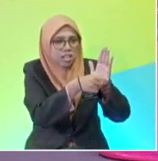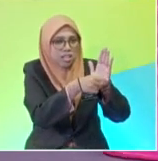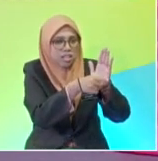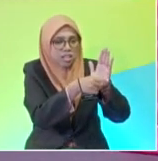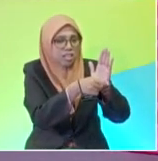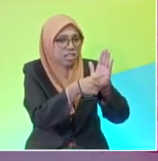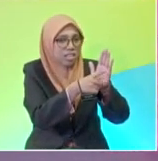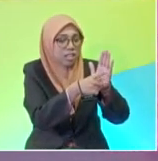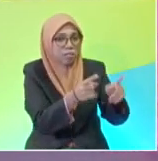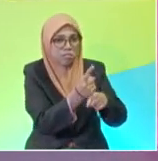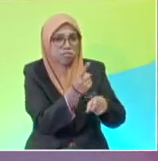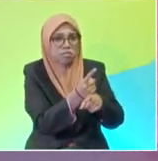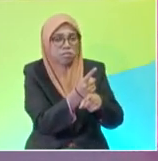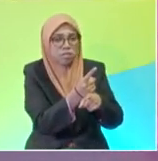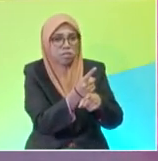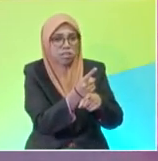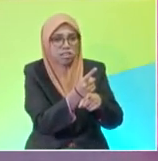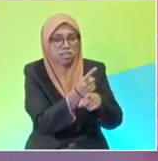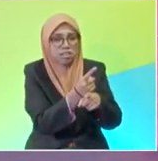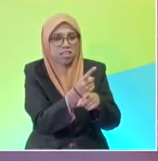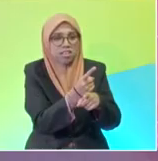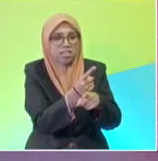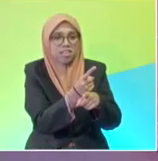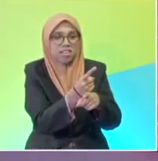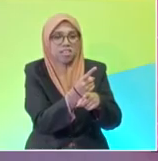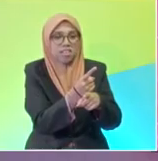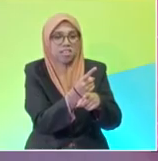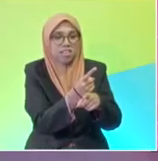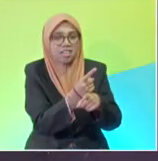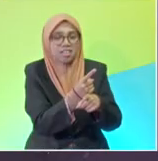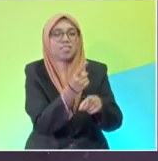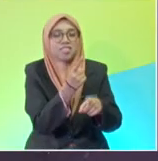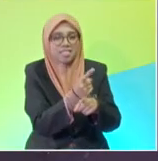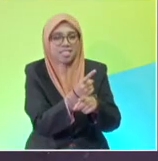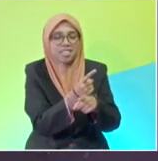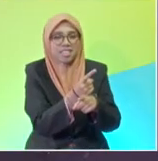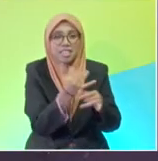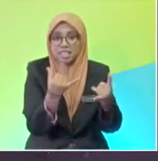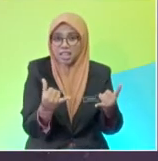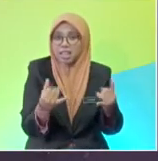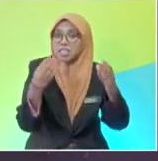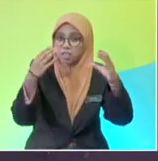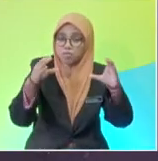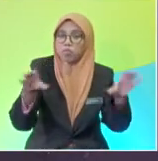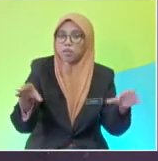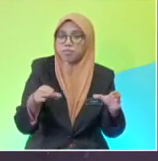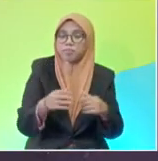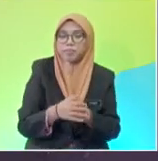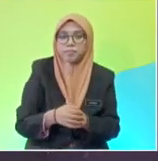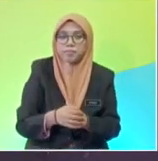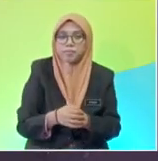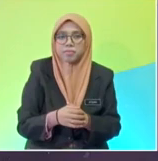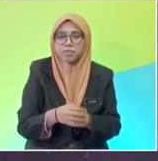cikgu? Betul. Yeay. Okey, kita letakkan. Okey, cikgu pula lah. Okay, cikgu pula, tengok cikgu dekat pula. Sini